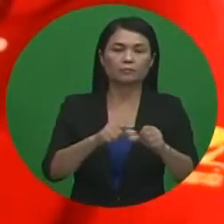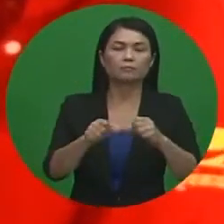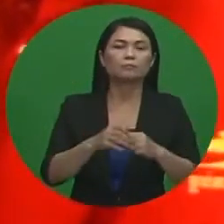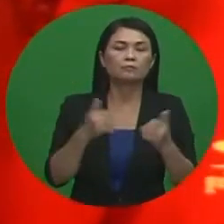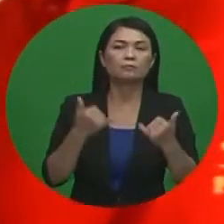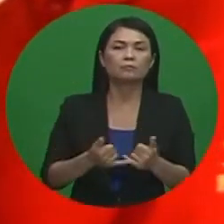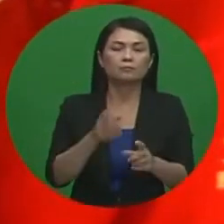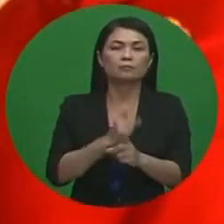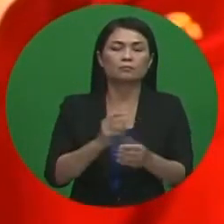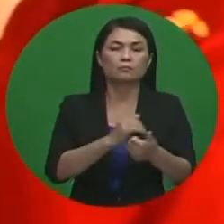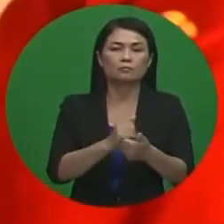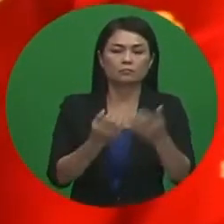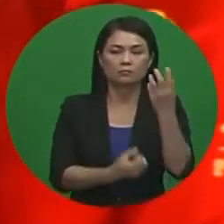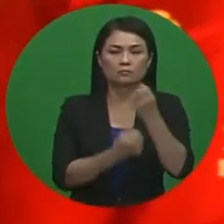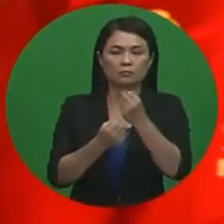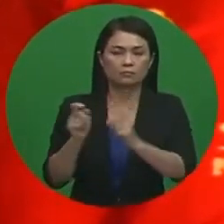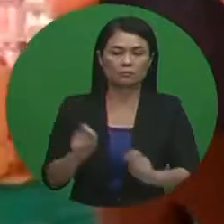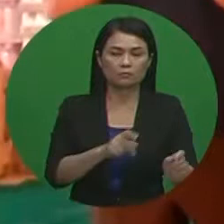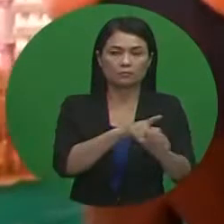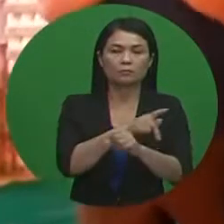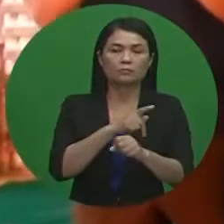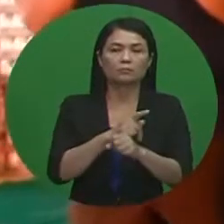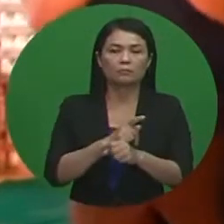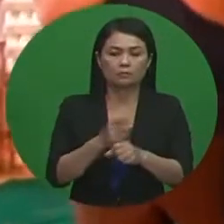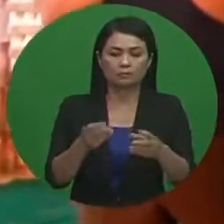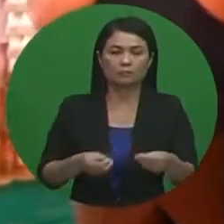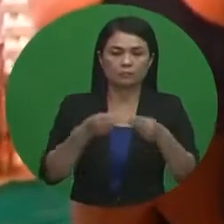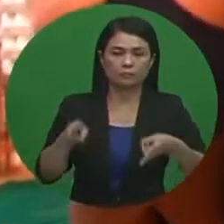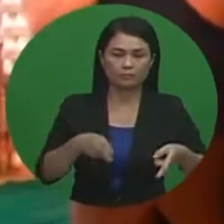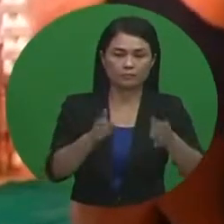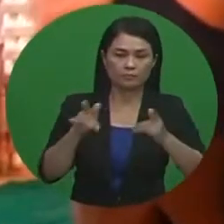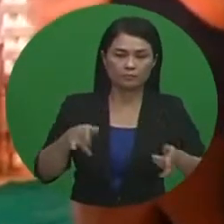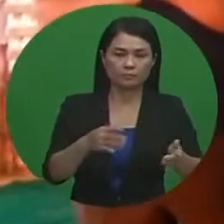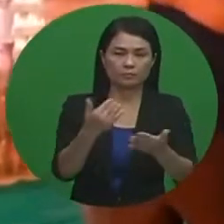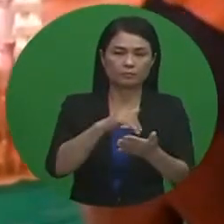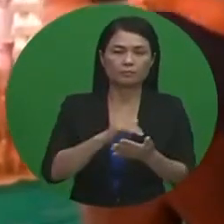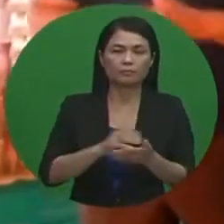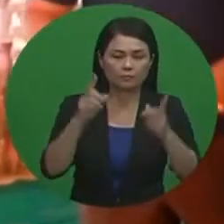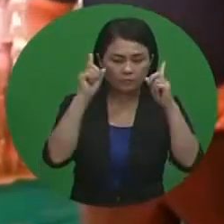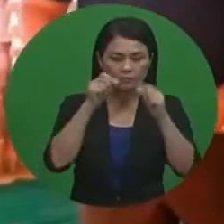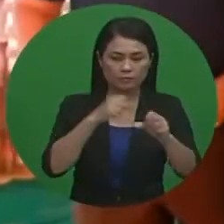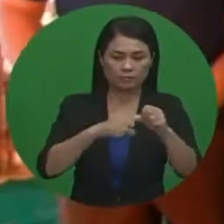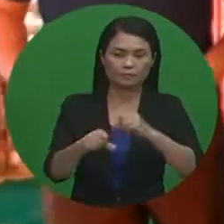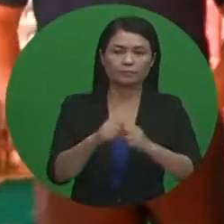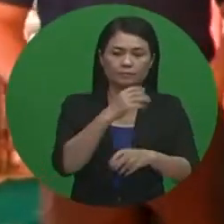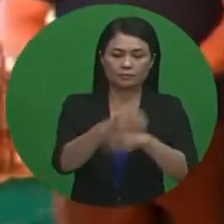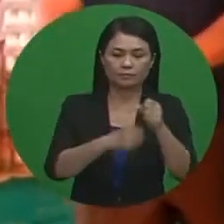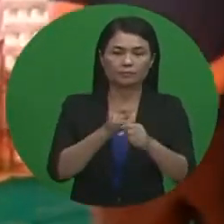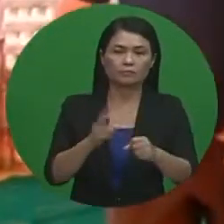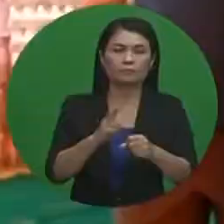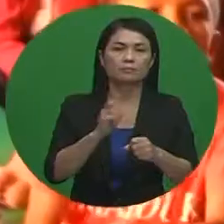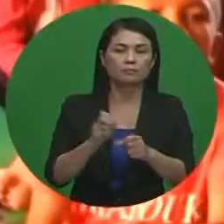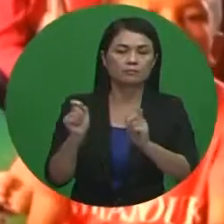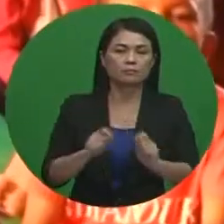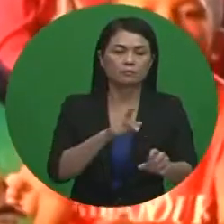ដូច្នេះយើងត្រូវរួមគ្នាគាំទ្ររដ្ឋបាលខេត្តក្នុងការស្ដារអូរប្រឡាយឡើងវិញ ឯដំបានបន្តថាឆ្នាំ2020នេះរ